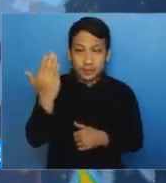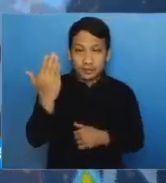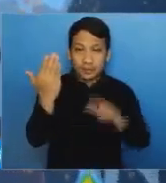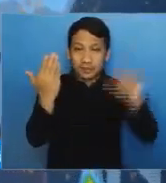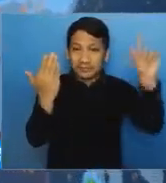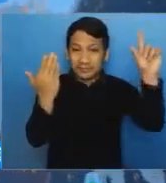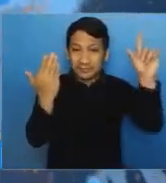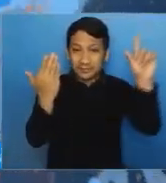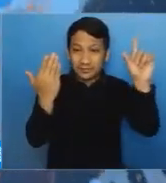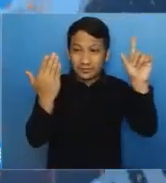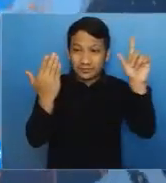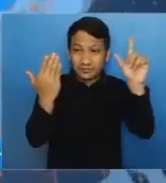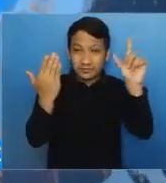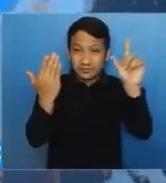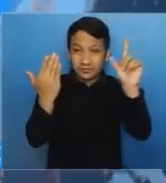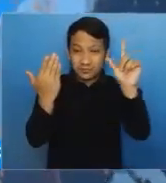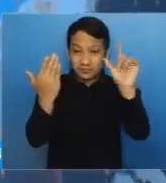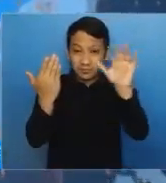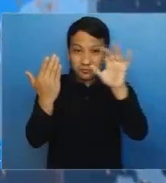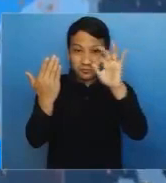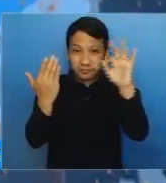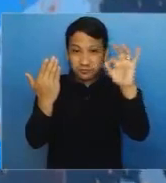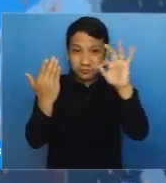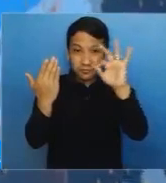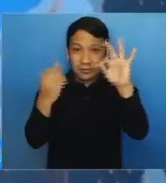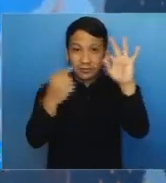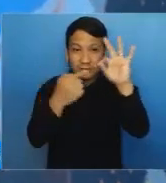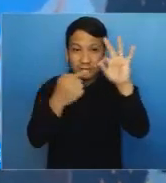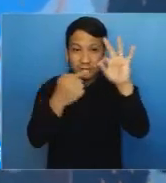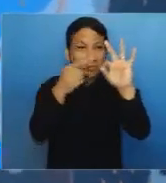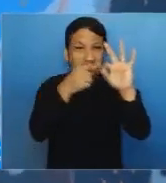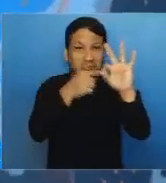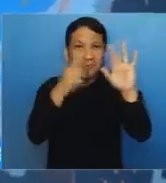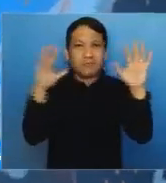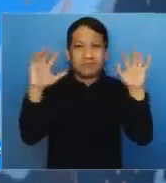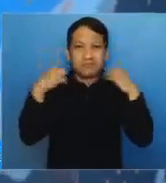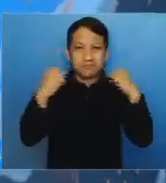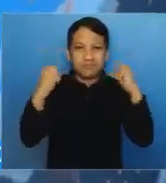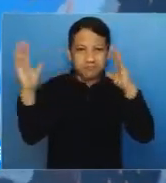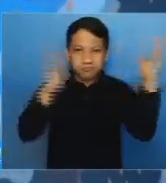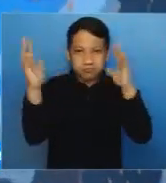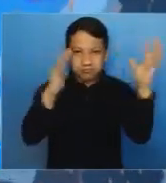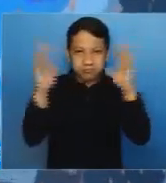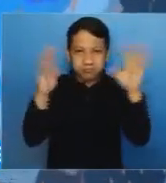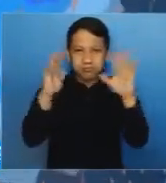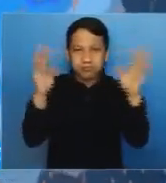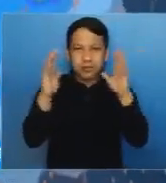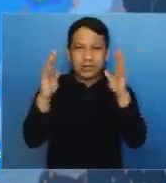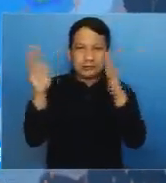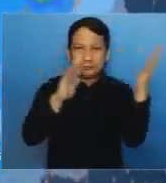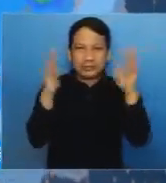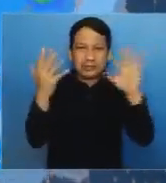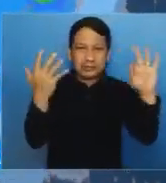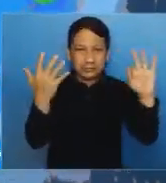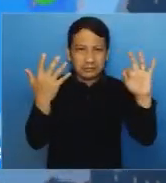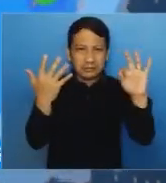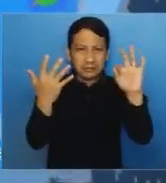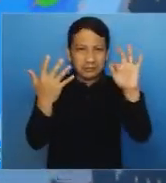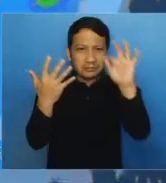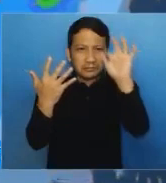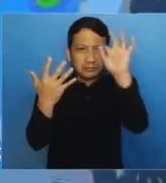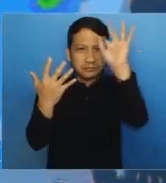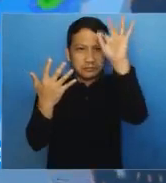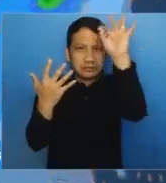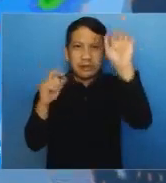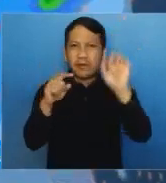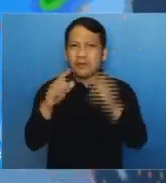Responsibility. Posibleng lumakas pa ito at maging severe tropical storm ngayong araw. Maaari pang iakyat sa typhoon category